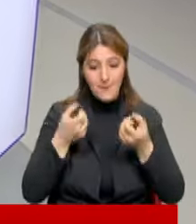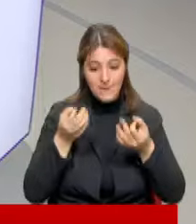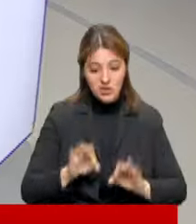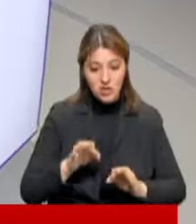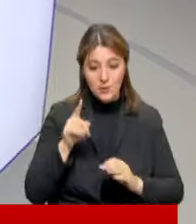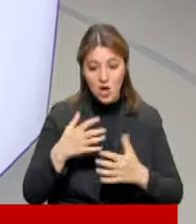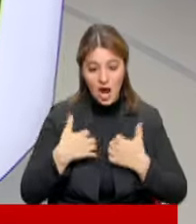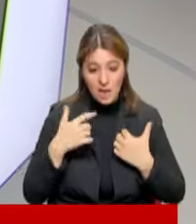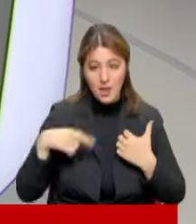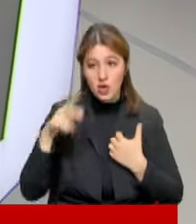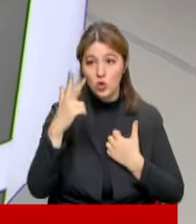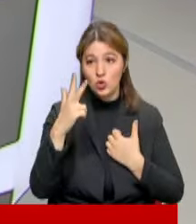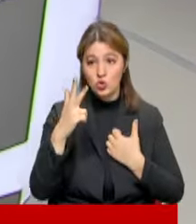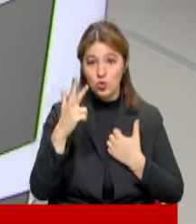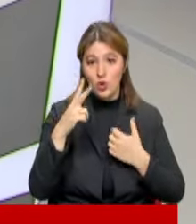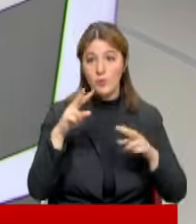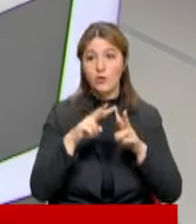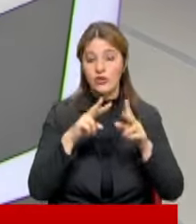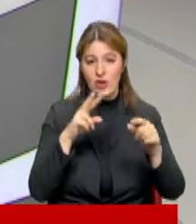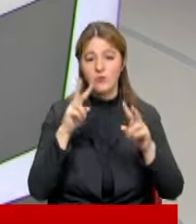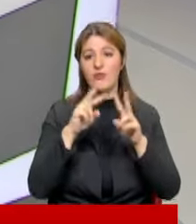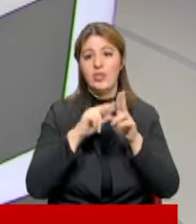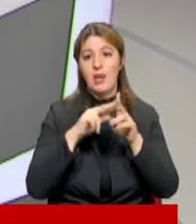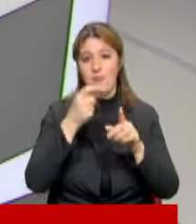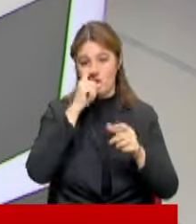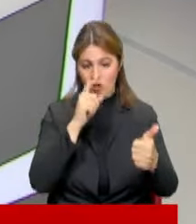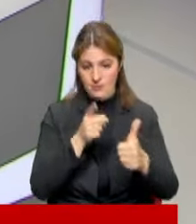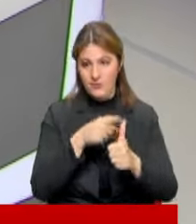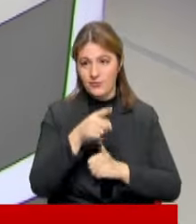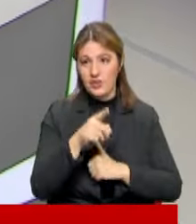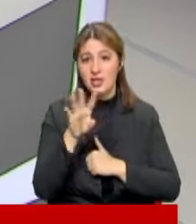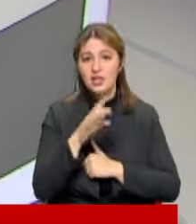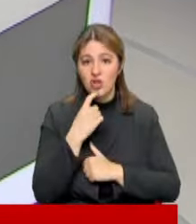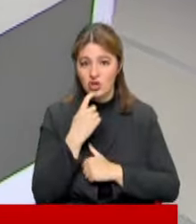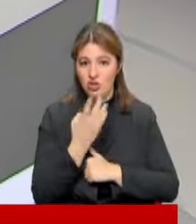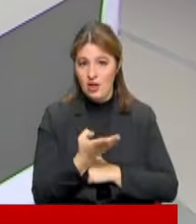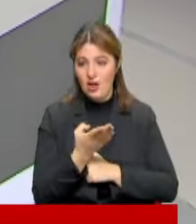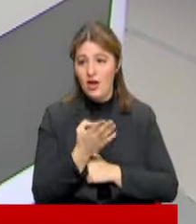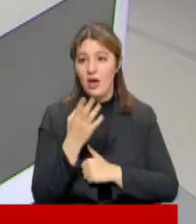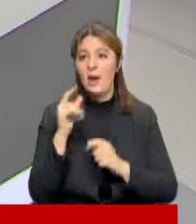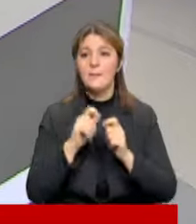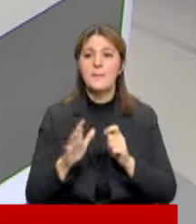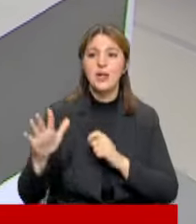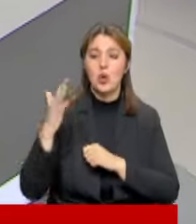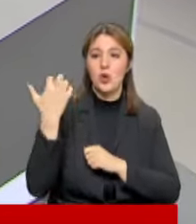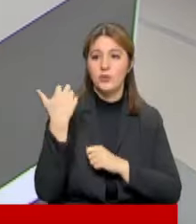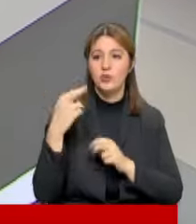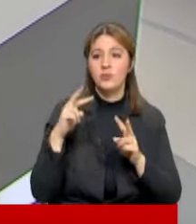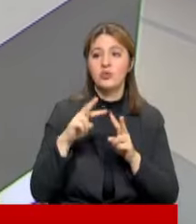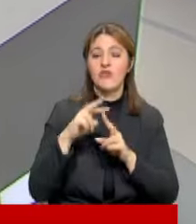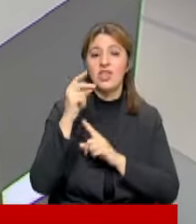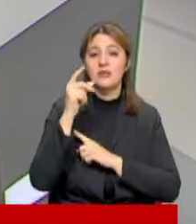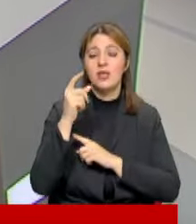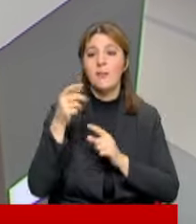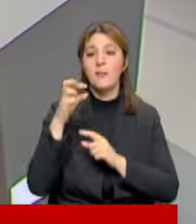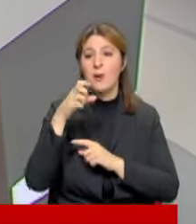başlatan bu Kahramanlar 3 Mustafa Mustafa Kemal Paşa 40 yaşında Batı Cephesi komutanı Mustafa İsmet